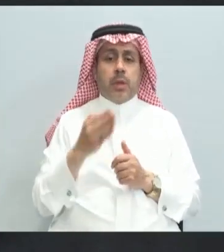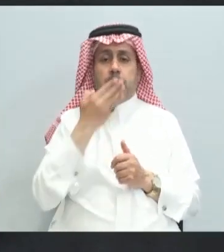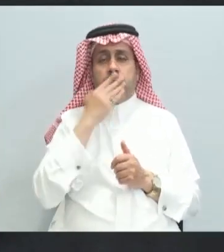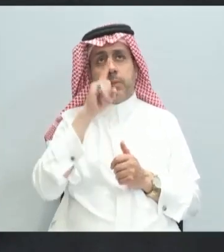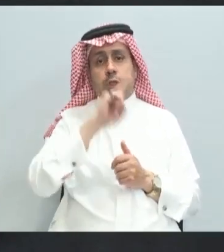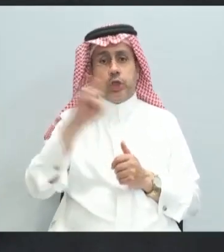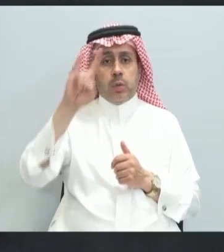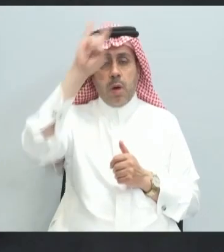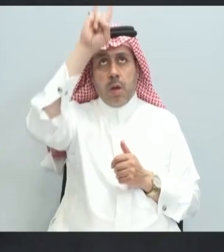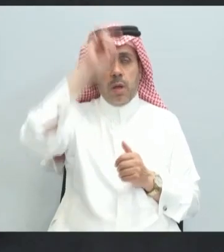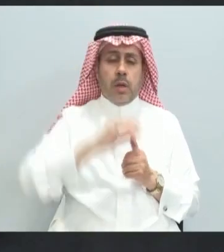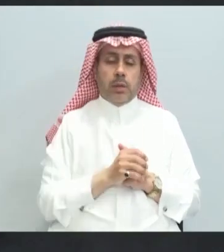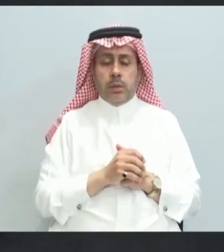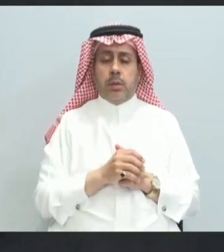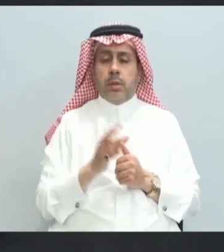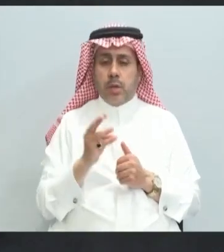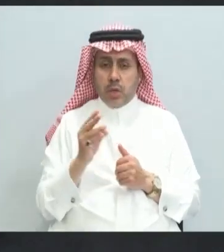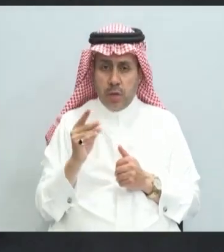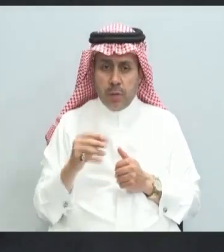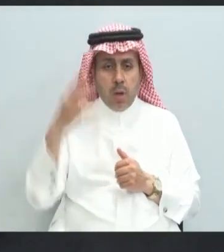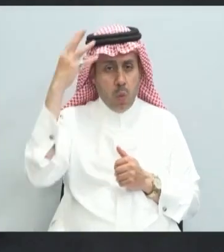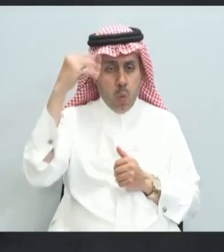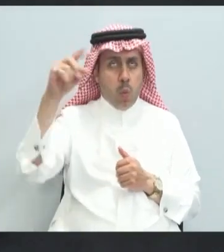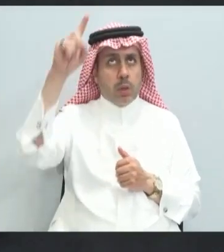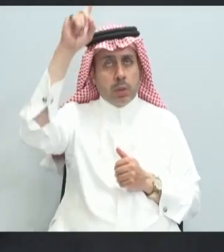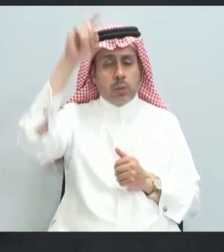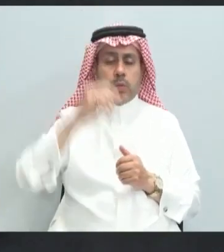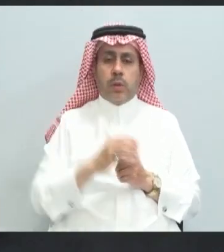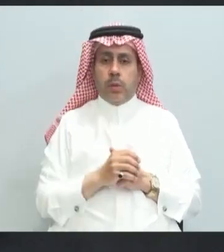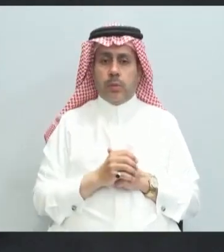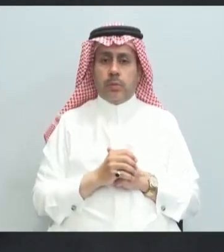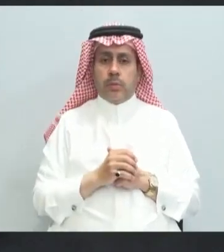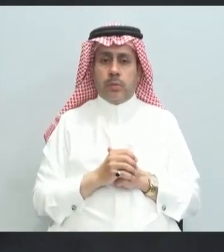وبحمدك، نشهد أن لا إله إلا أنت، نستغفرك ونتوب إليك.